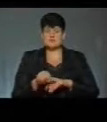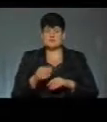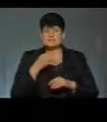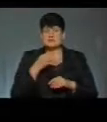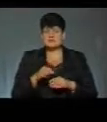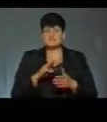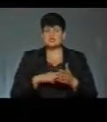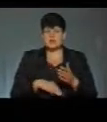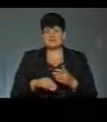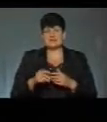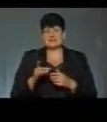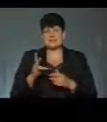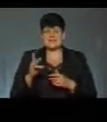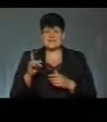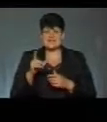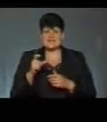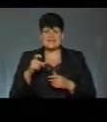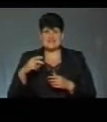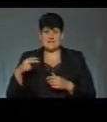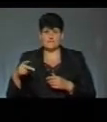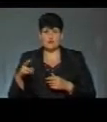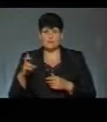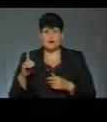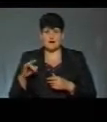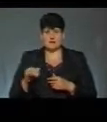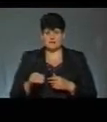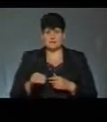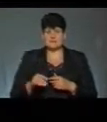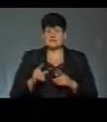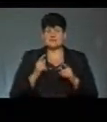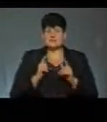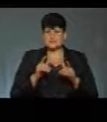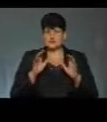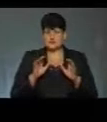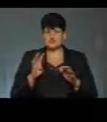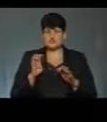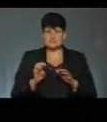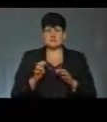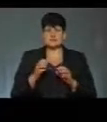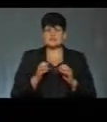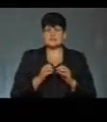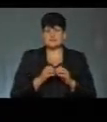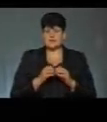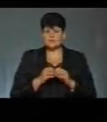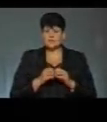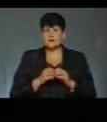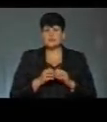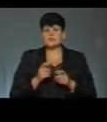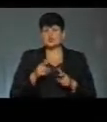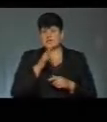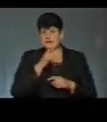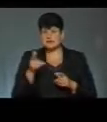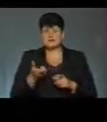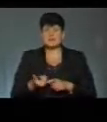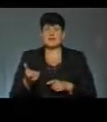штрафи євробляхарів після 22 серпня. Відповідно до статті 470 Митного кодексу України, якщо термін